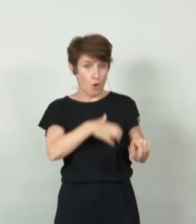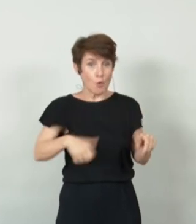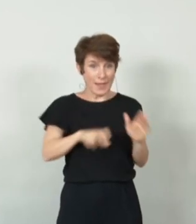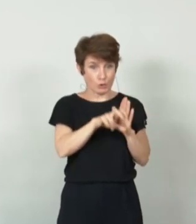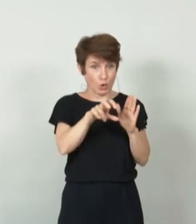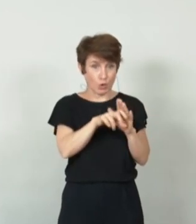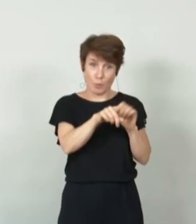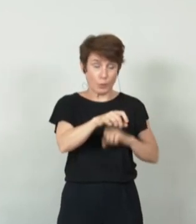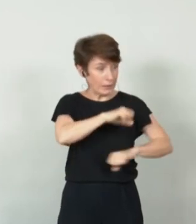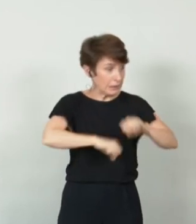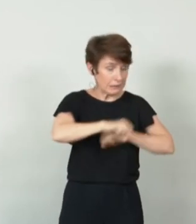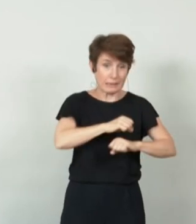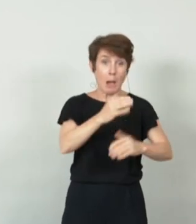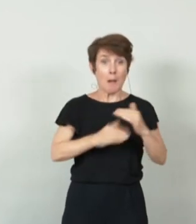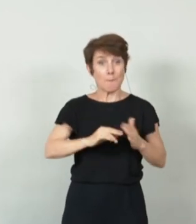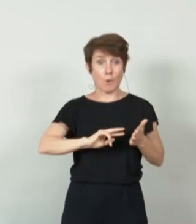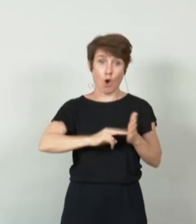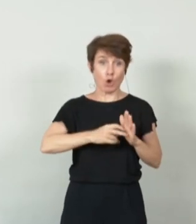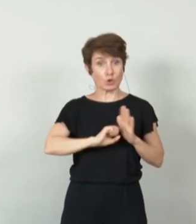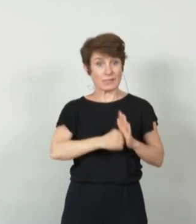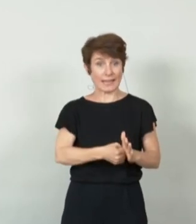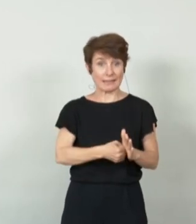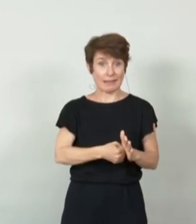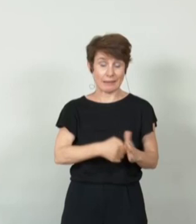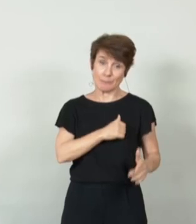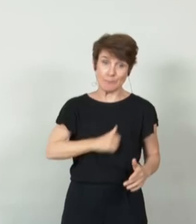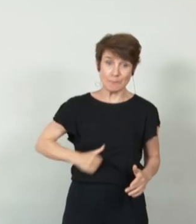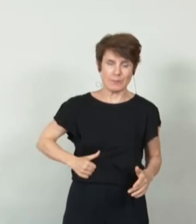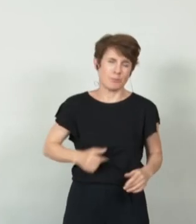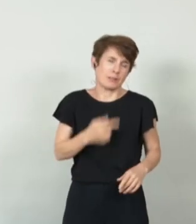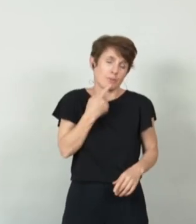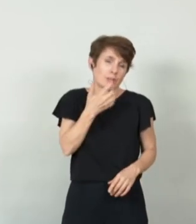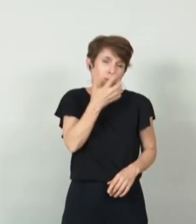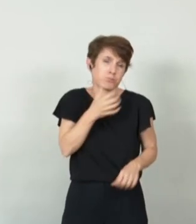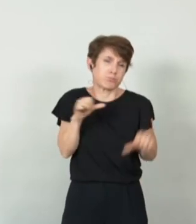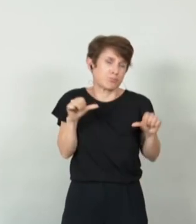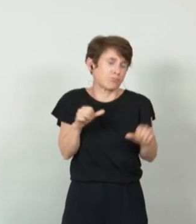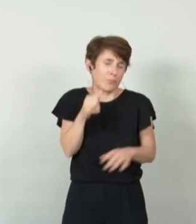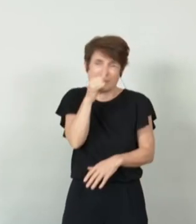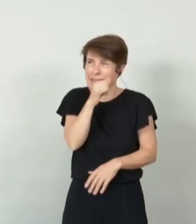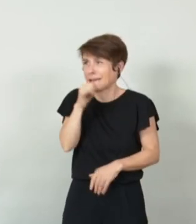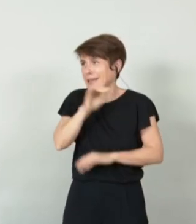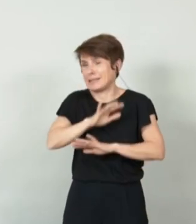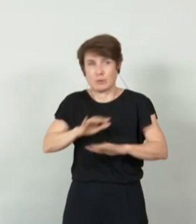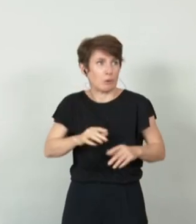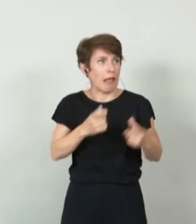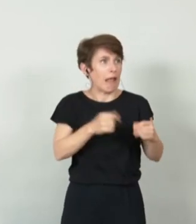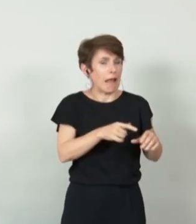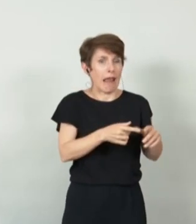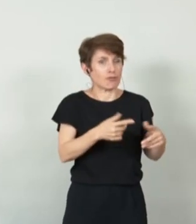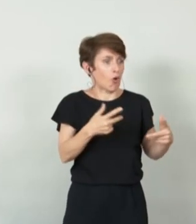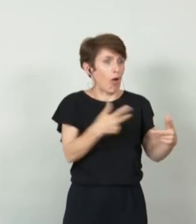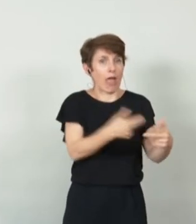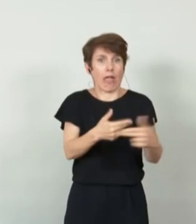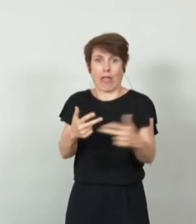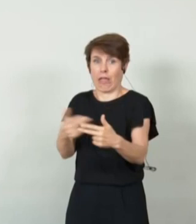dans l'urgence que vous avez fait qui est d'ailleurs lamentable il faut dire un plan comptable les plus ridicules que mère puisse faire qui a coupé la tête à tout